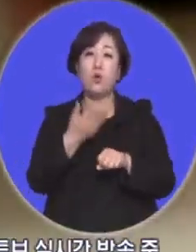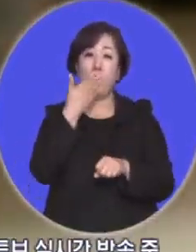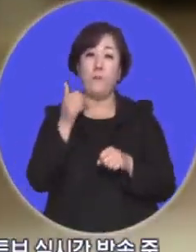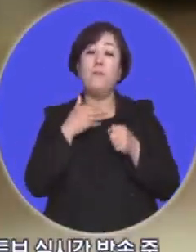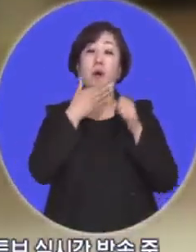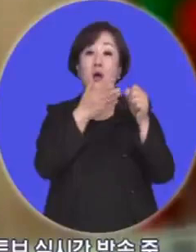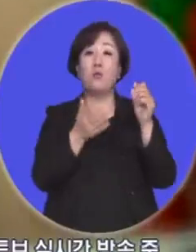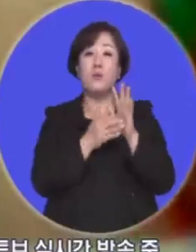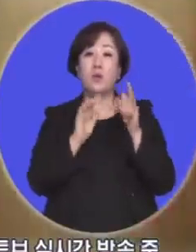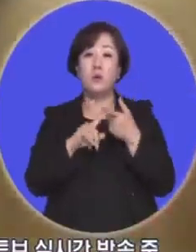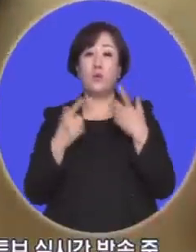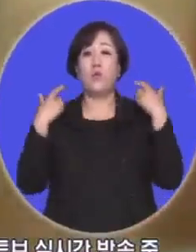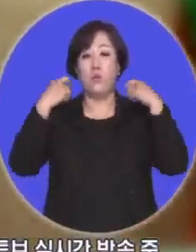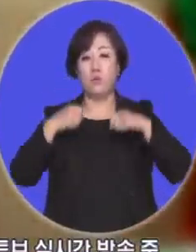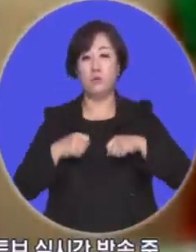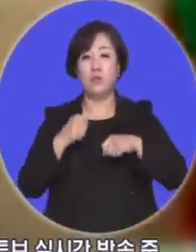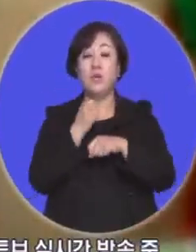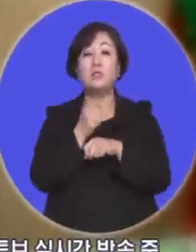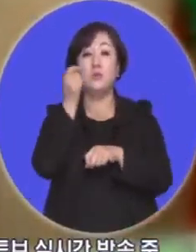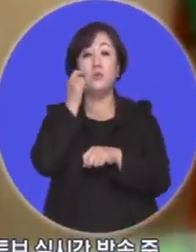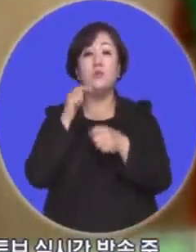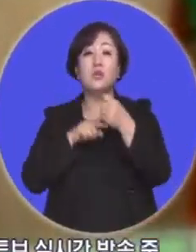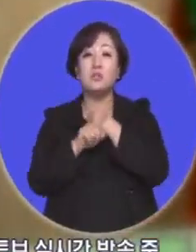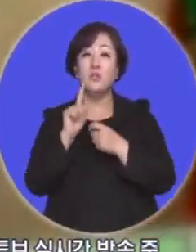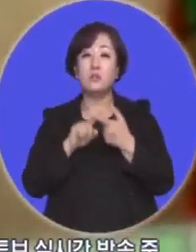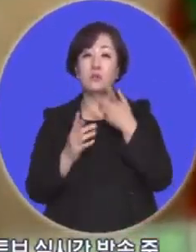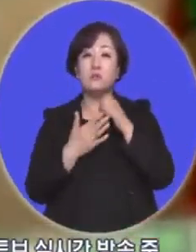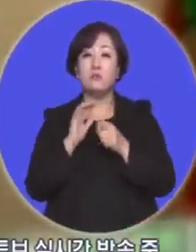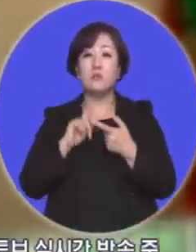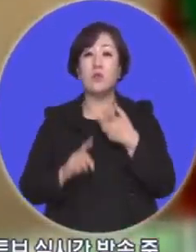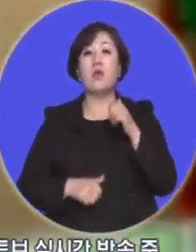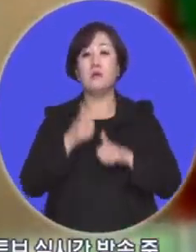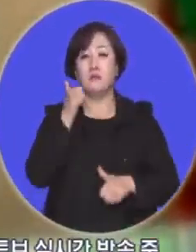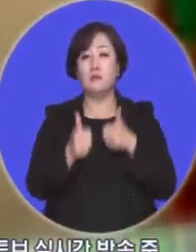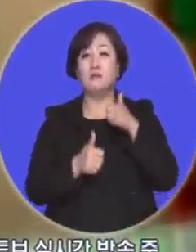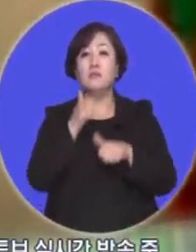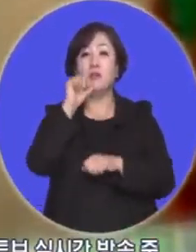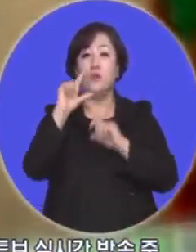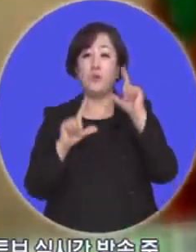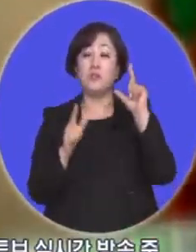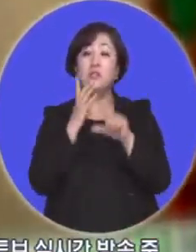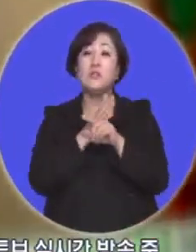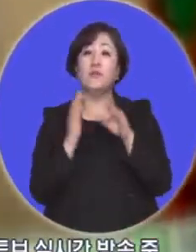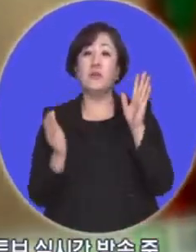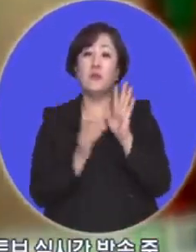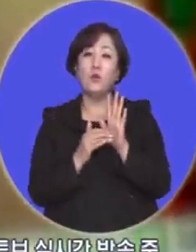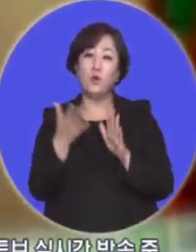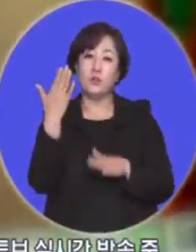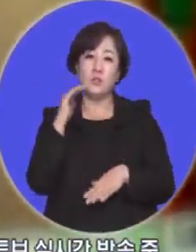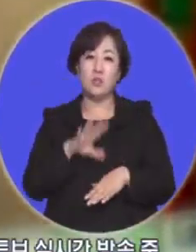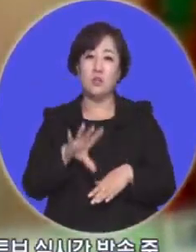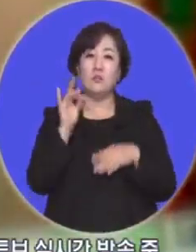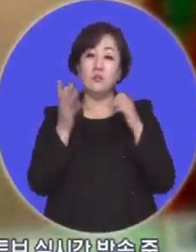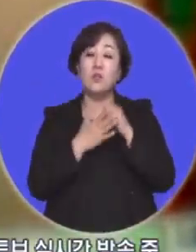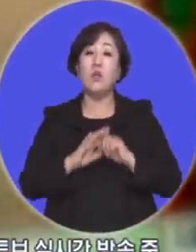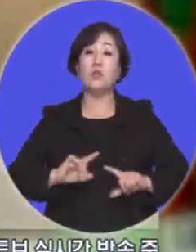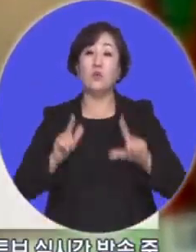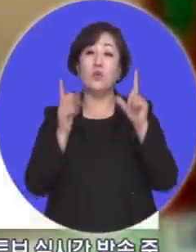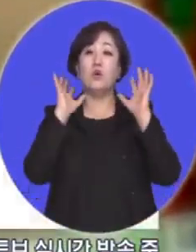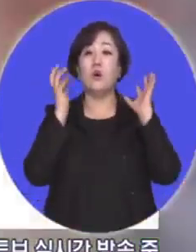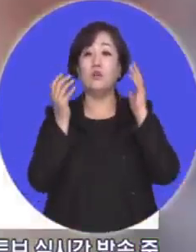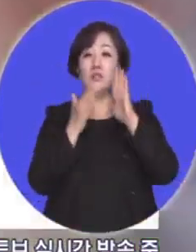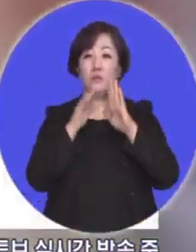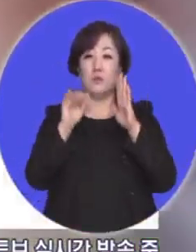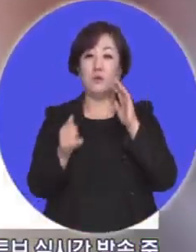하면 옷을 제대로 잊지 못한다는 이유로 신경질적인 반응을 보입니다 지난달 초 울산 동구에 한